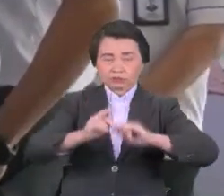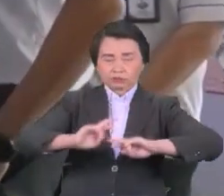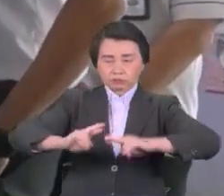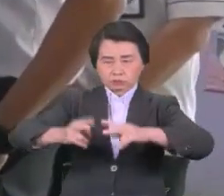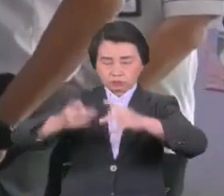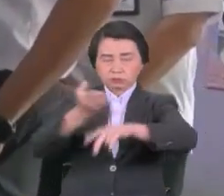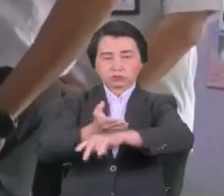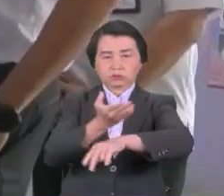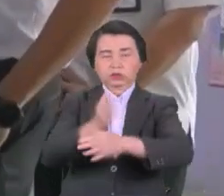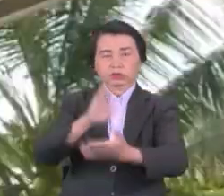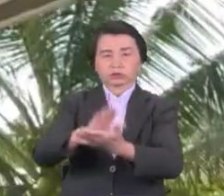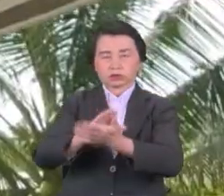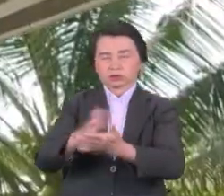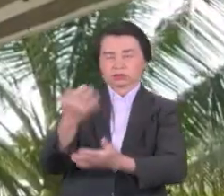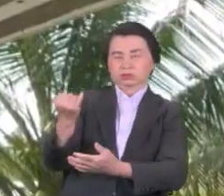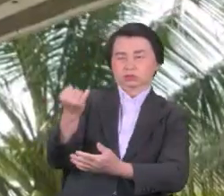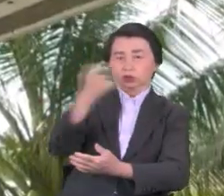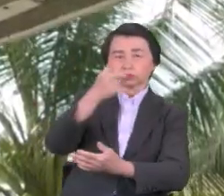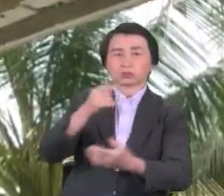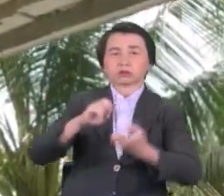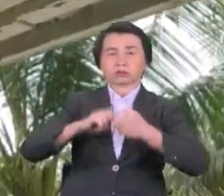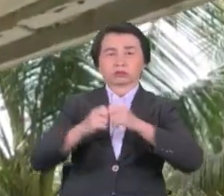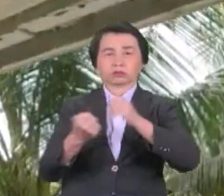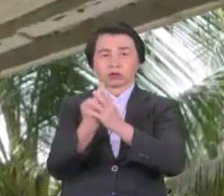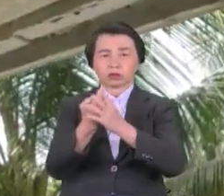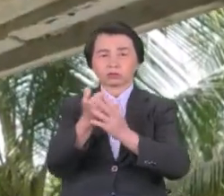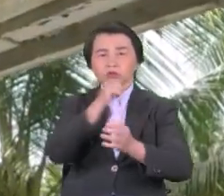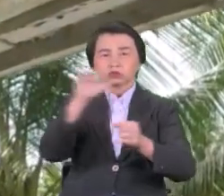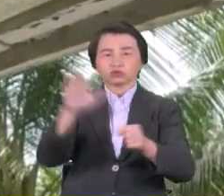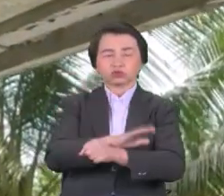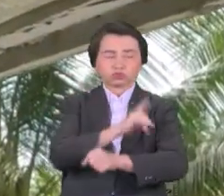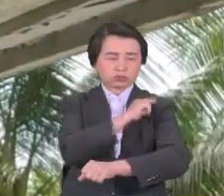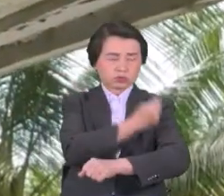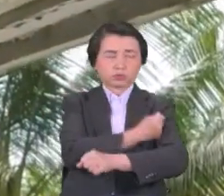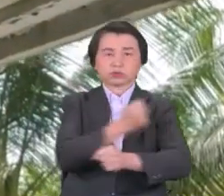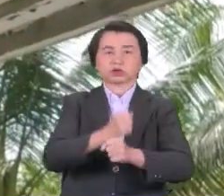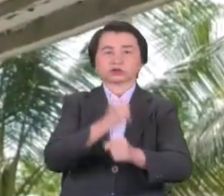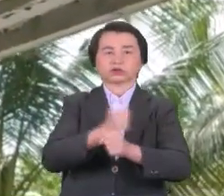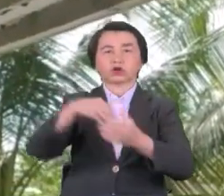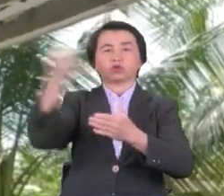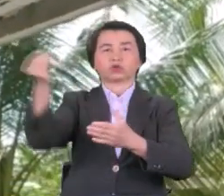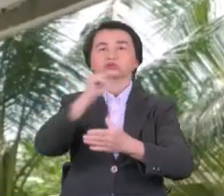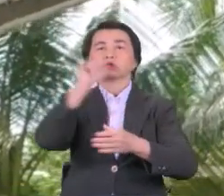projek sekolah sakit disebabkan beberapa isu seperti kekurangan tenaga kerja asing.